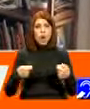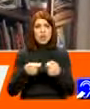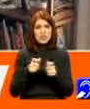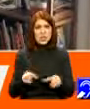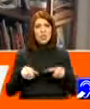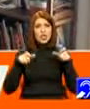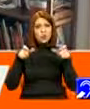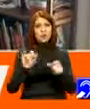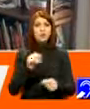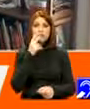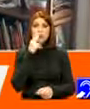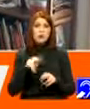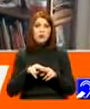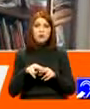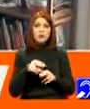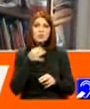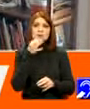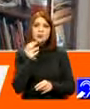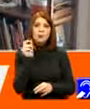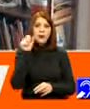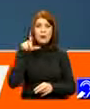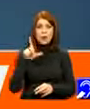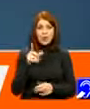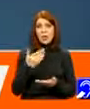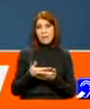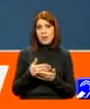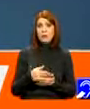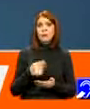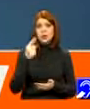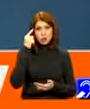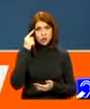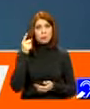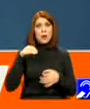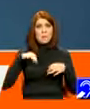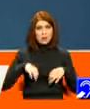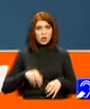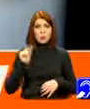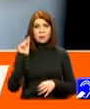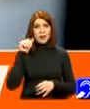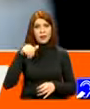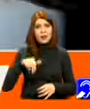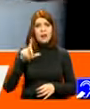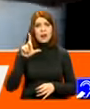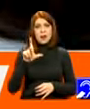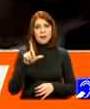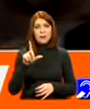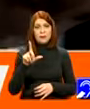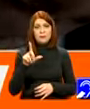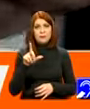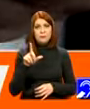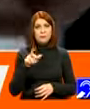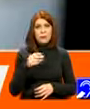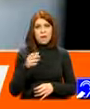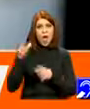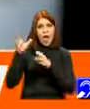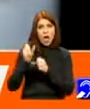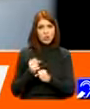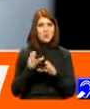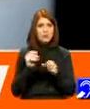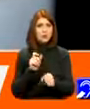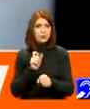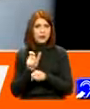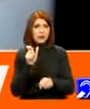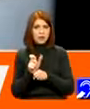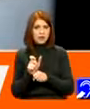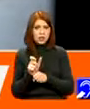și vom vedea cum vor reacționa și liderii PNL a având în vedere că e atât președintele partidului Draw Liberal Sorin cârțu aduce multe critici